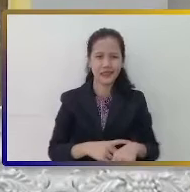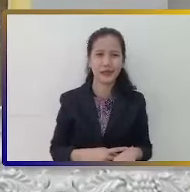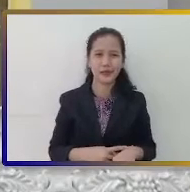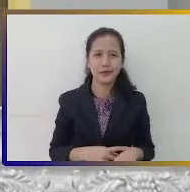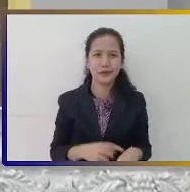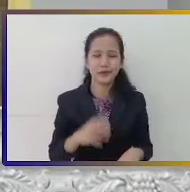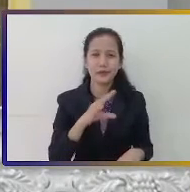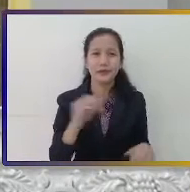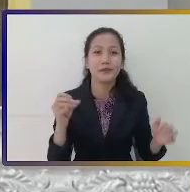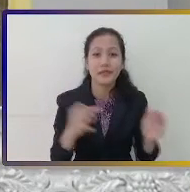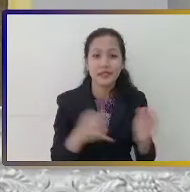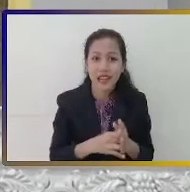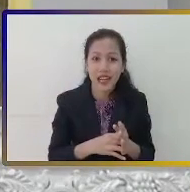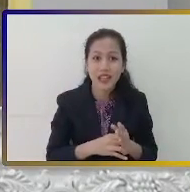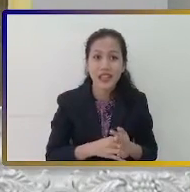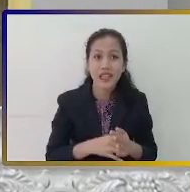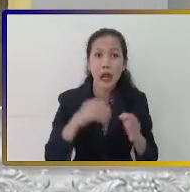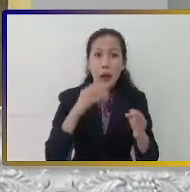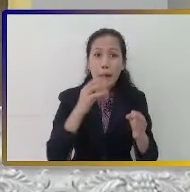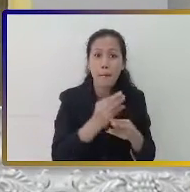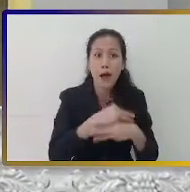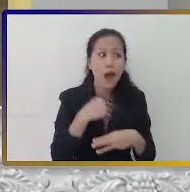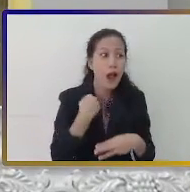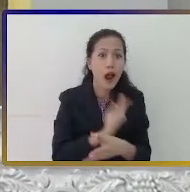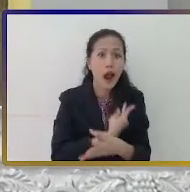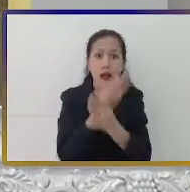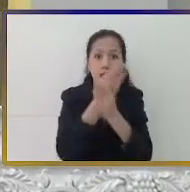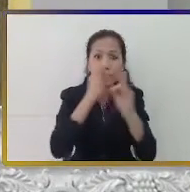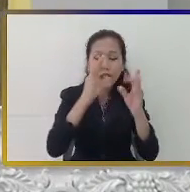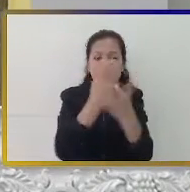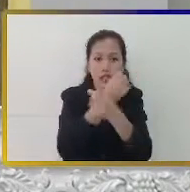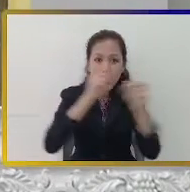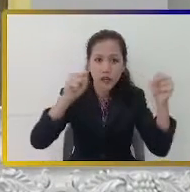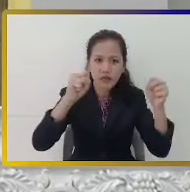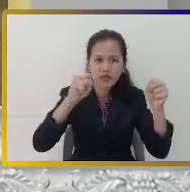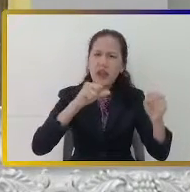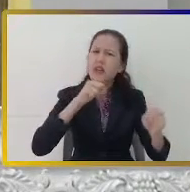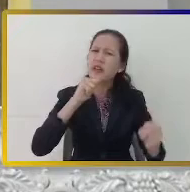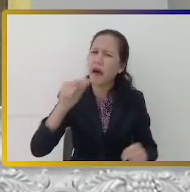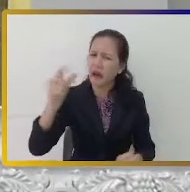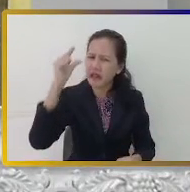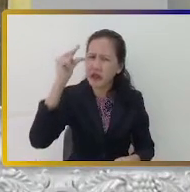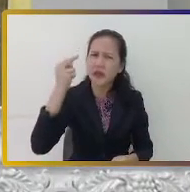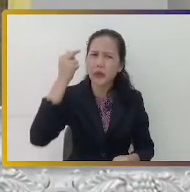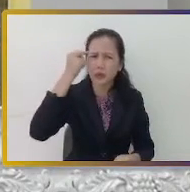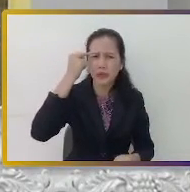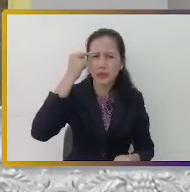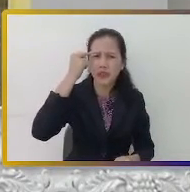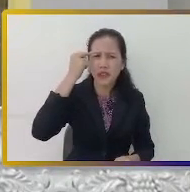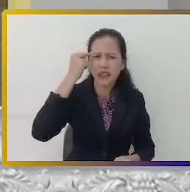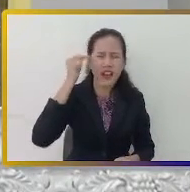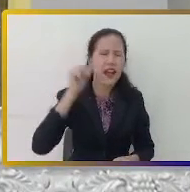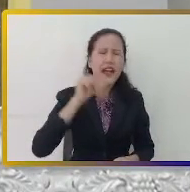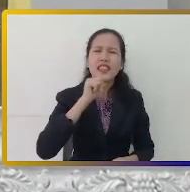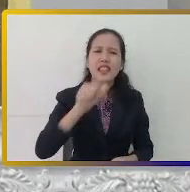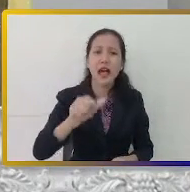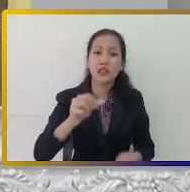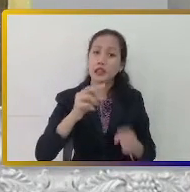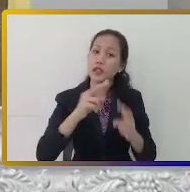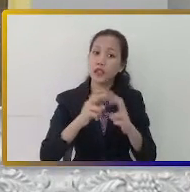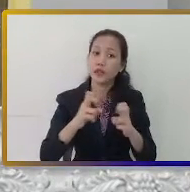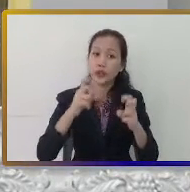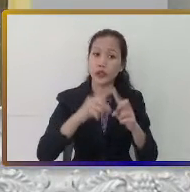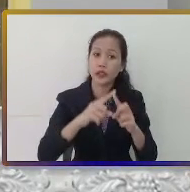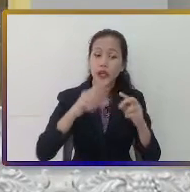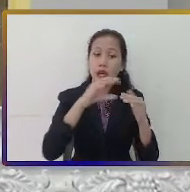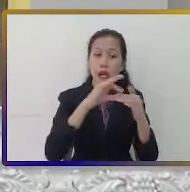magtatawid po sa atin sa crisis na to, it's not the government. Hindi pa ang politician, it is not even the mayor, it is